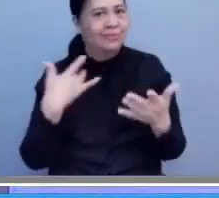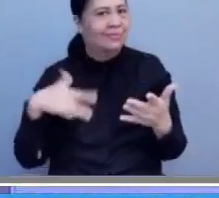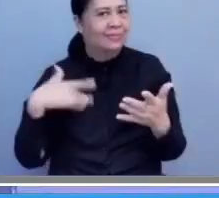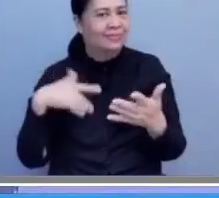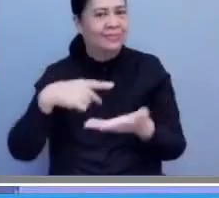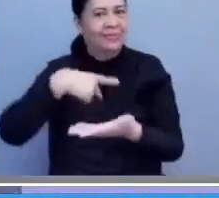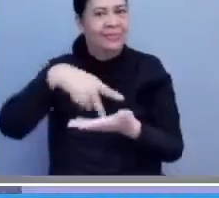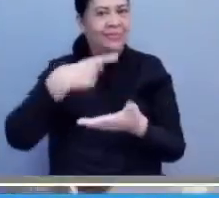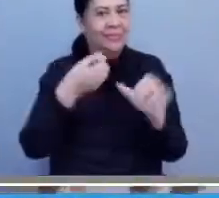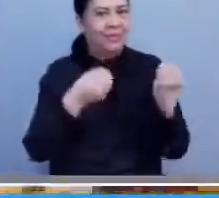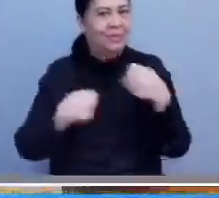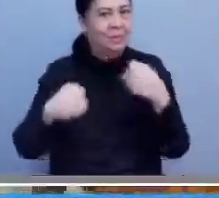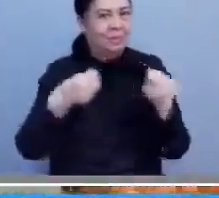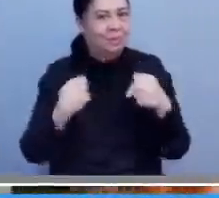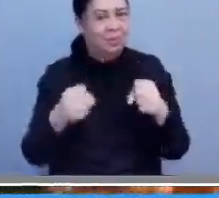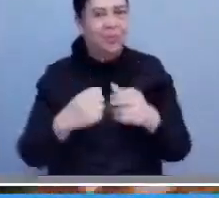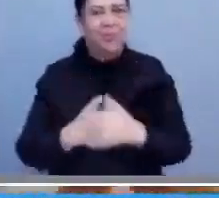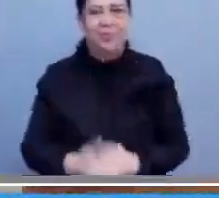twist. Mm-hmm.